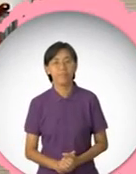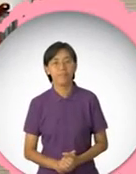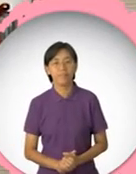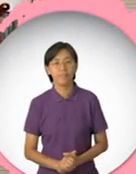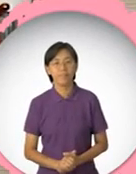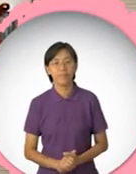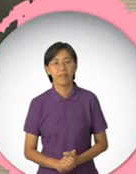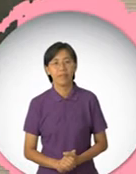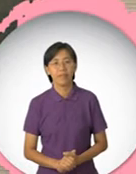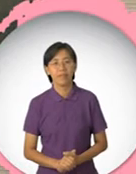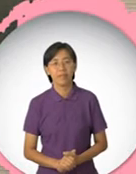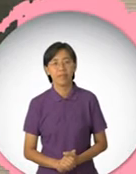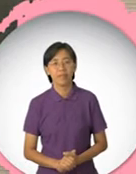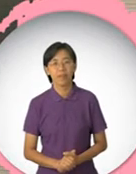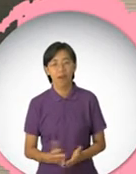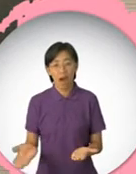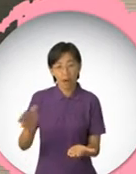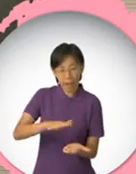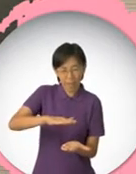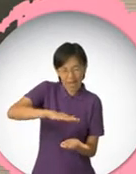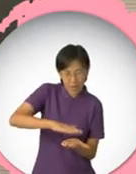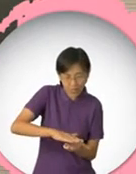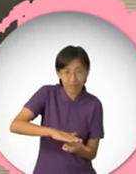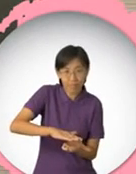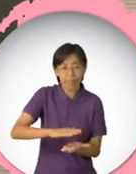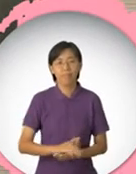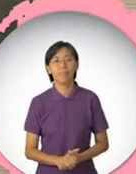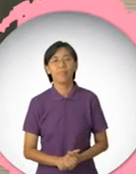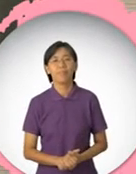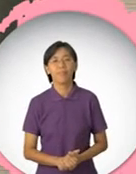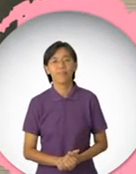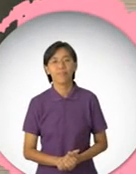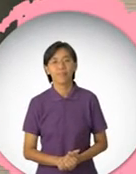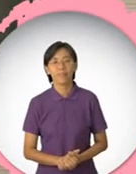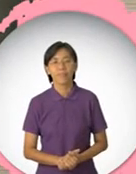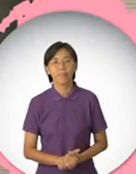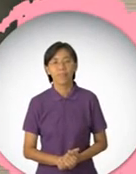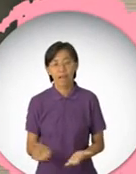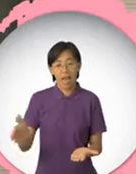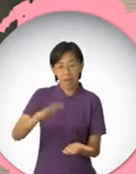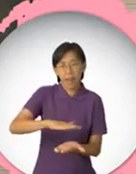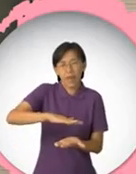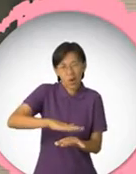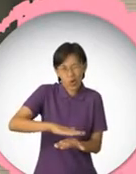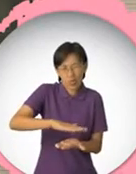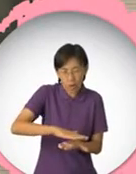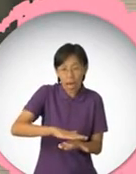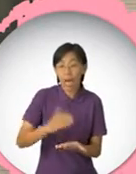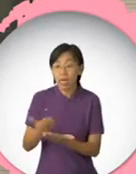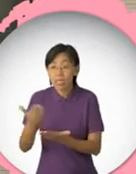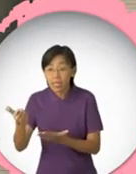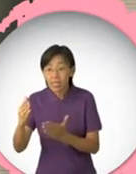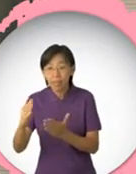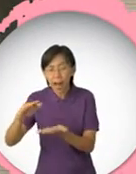ค่ะกดลงไปเลยค่ะเนี่ยค่ะถ้าเกิดตอนที่ซื้อมาแล้วแล้วมีลักษณะเป็นแผ่นๆนะคะก็ไม่จำเป็นที่ต้องทำเป็นก้อน ถ้าเป็น